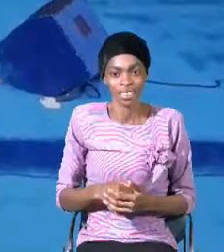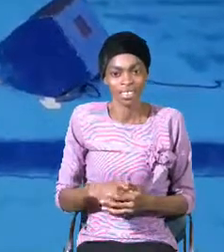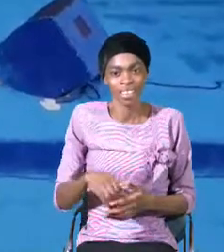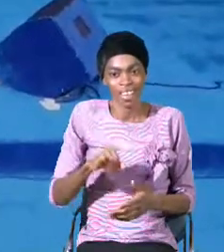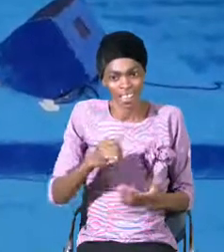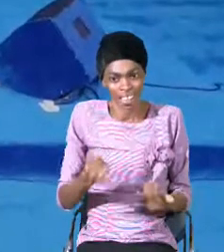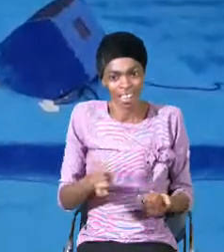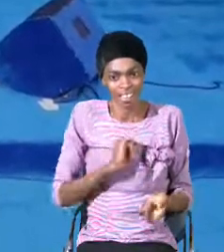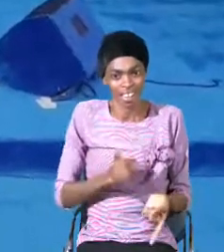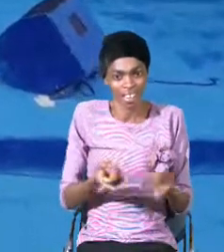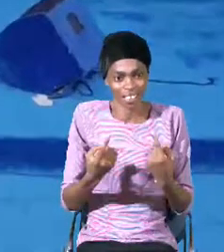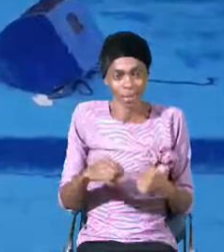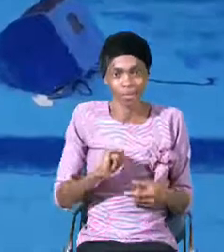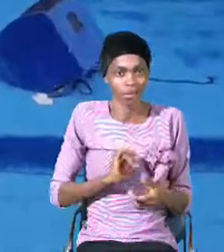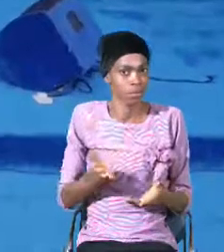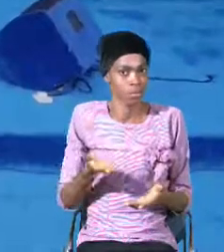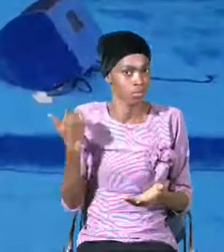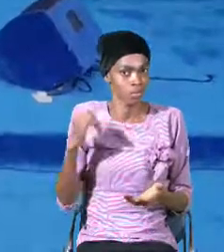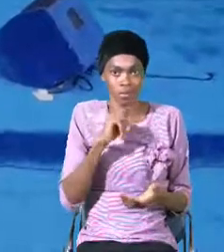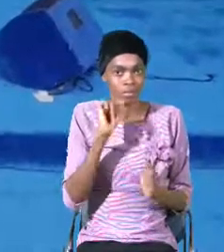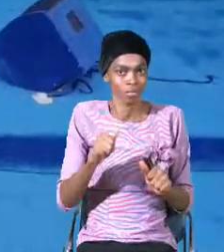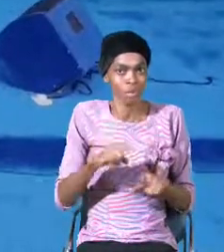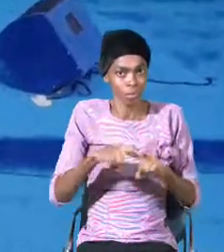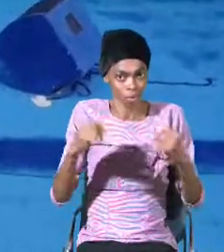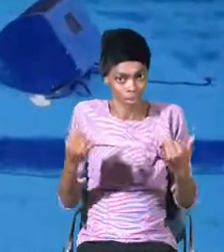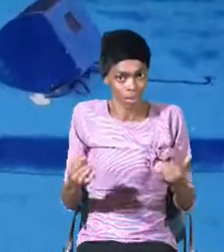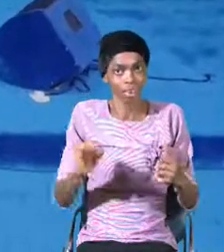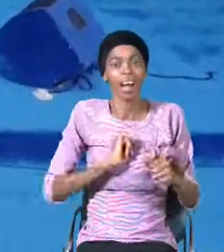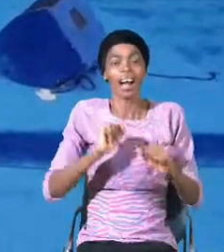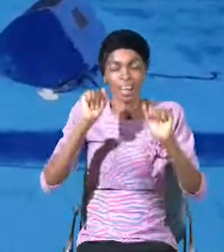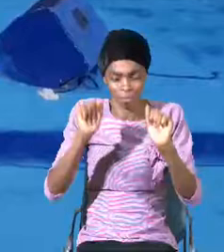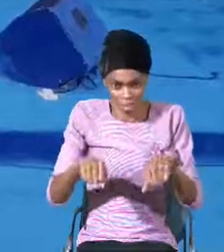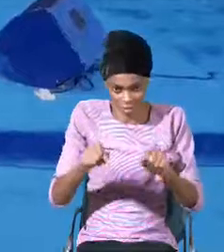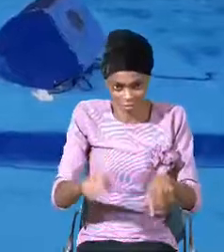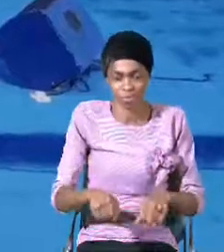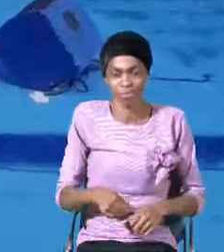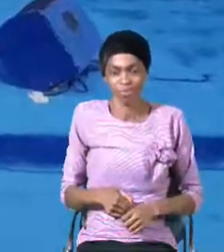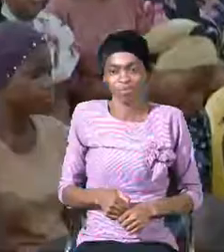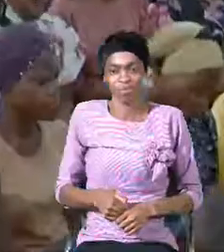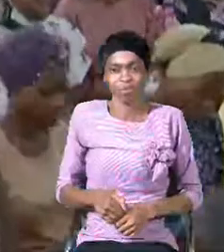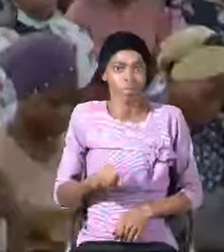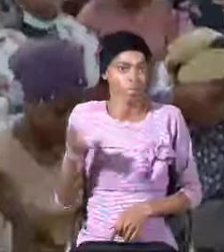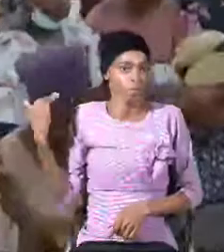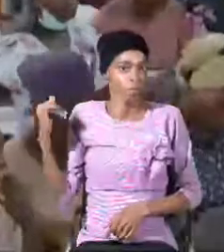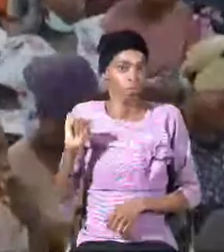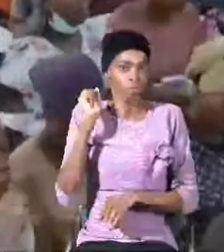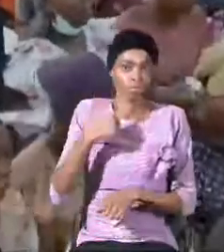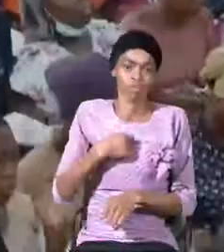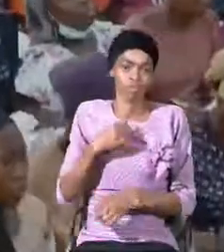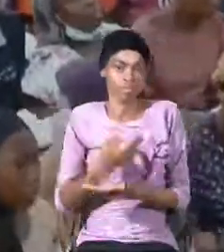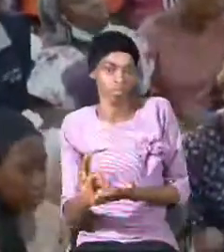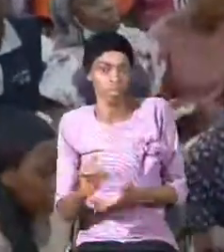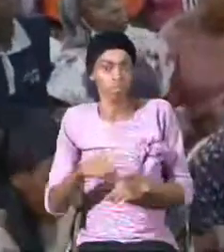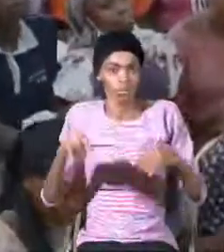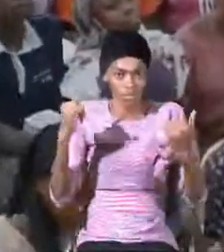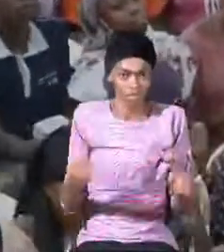peux. J'étais pas capable, mais maintenant je suis capable. J'étais défait,